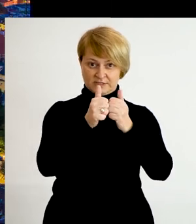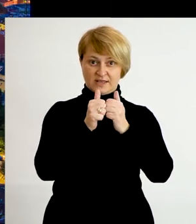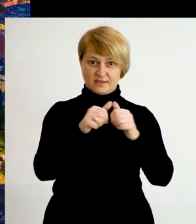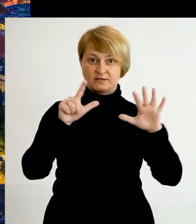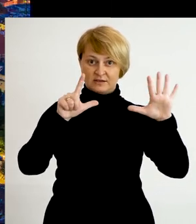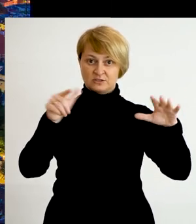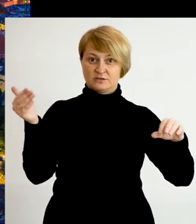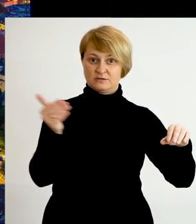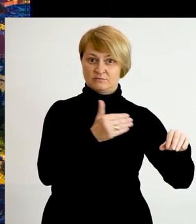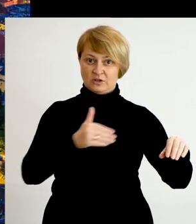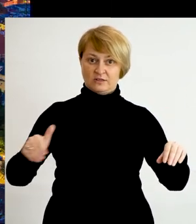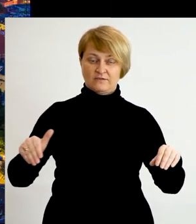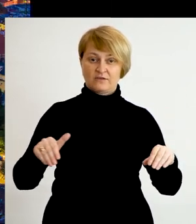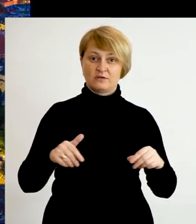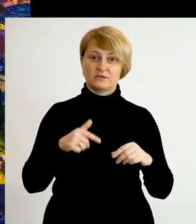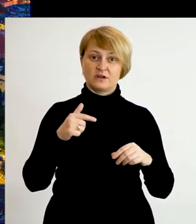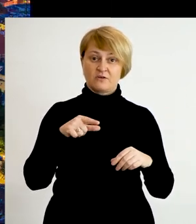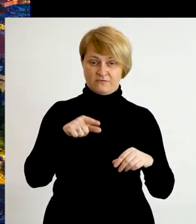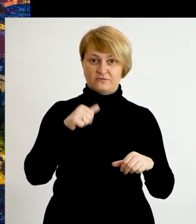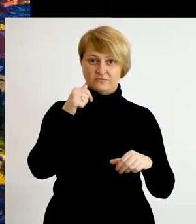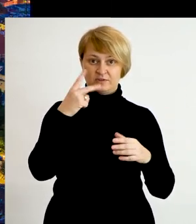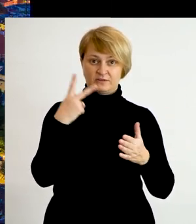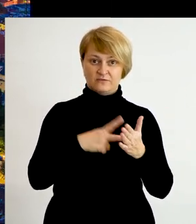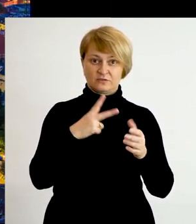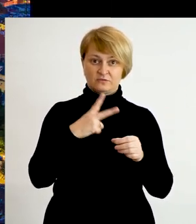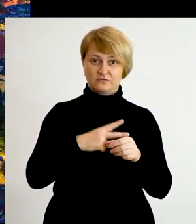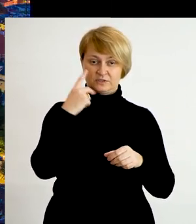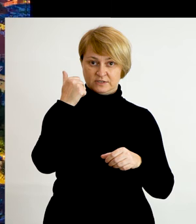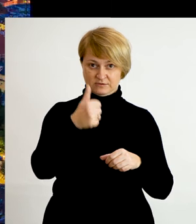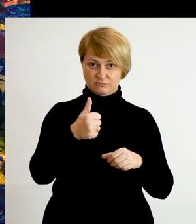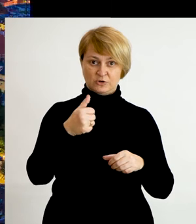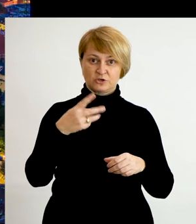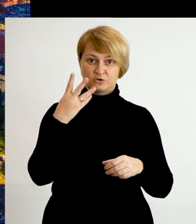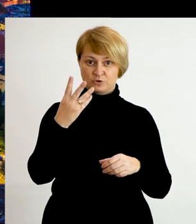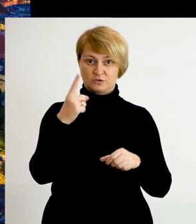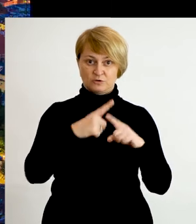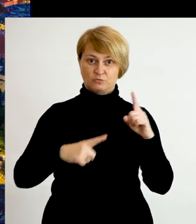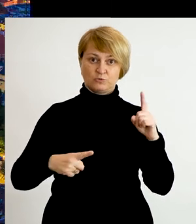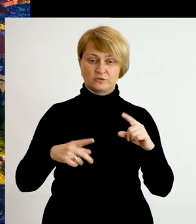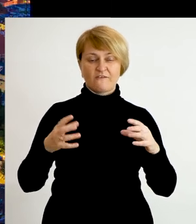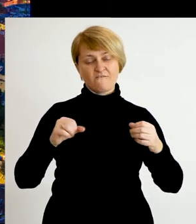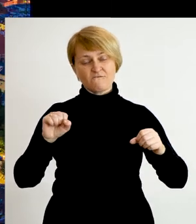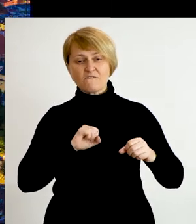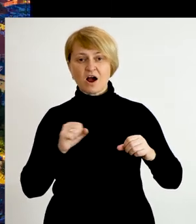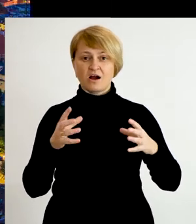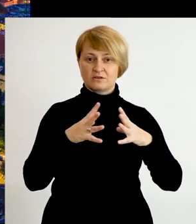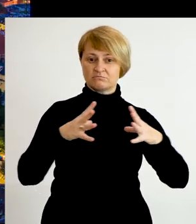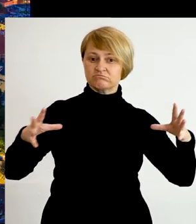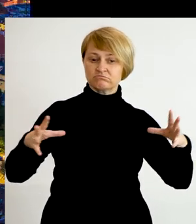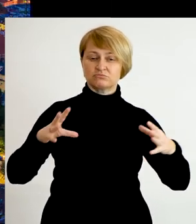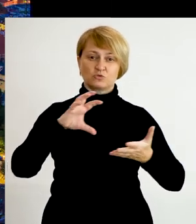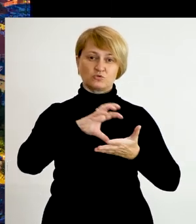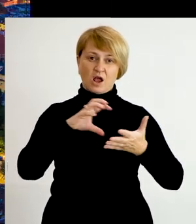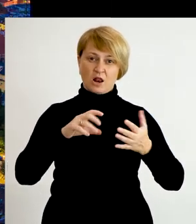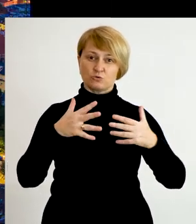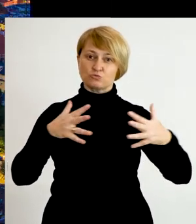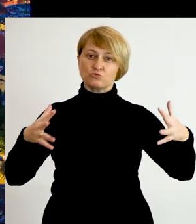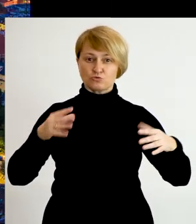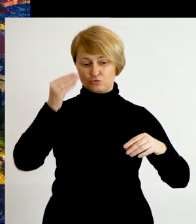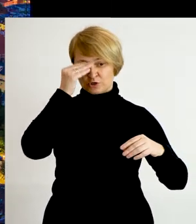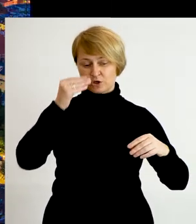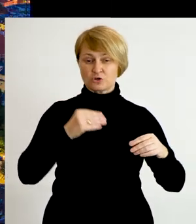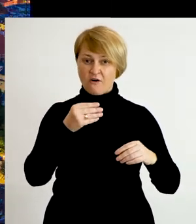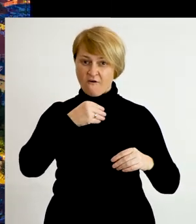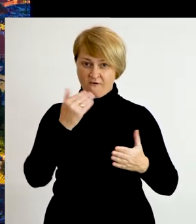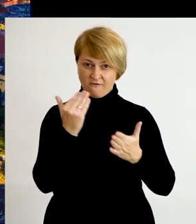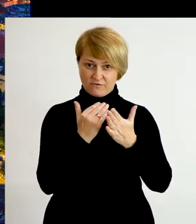złotych, do wydania w 2021 4,5 miliona złotych. Fajna inwestycja, duża hala, duża szkoła, więc cieszę się, że